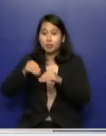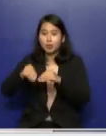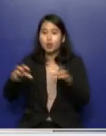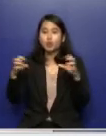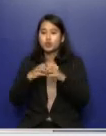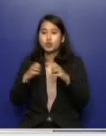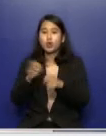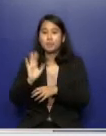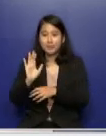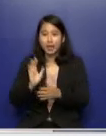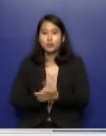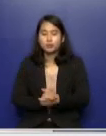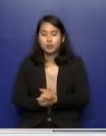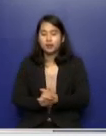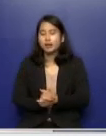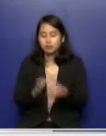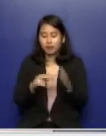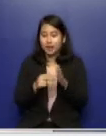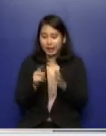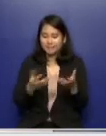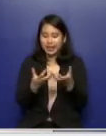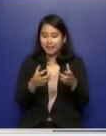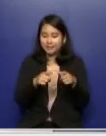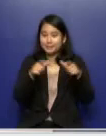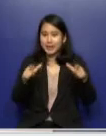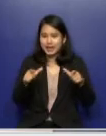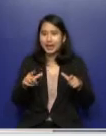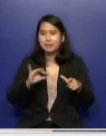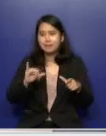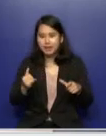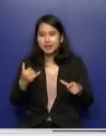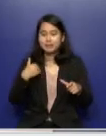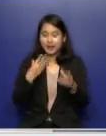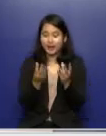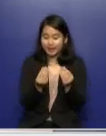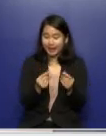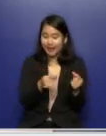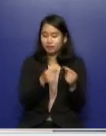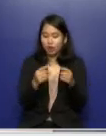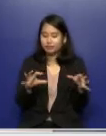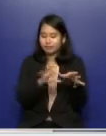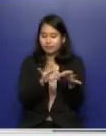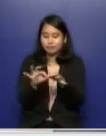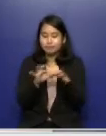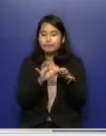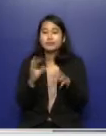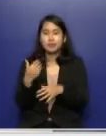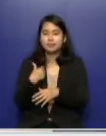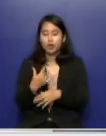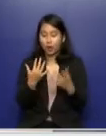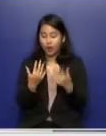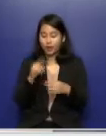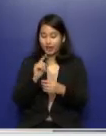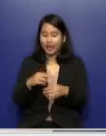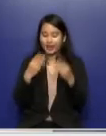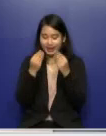านก็มีพื้นที่ที่อาจจะทำเกษตรไม่คุ้มค่าบ้างบางส่วนต่อเนื่องกันไปนะครับรายละเอียดตรงนี้ก็คง